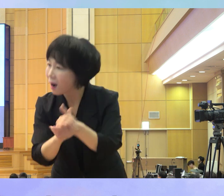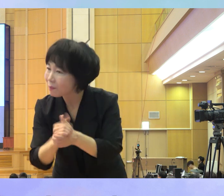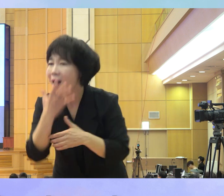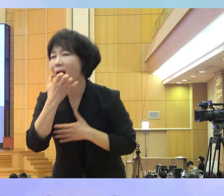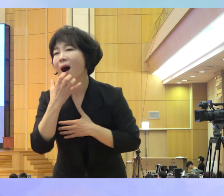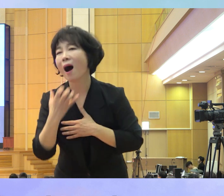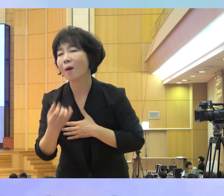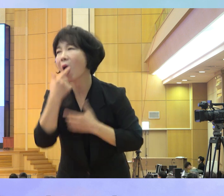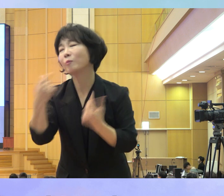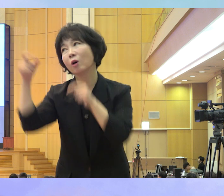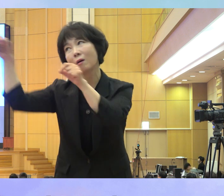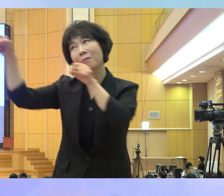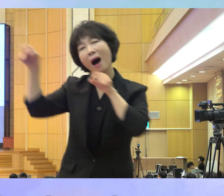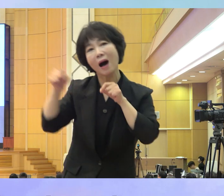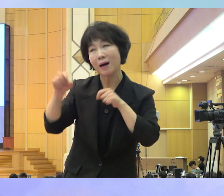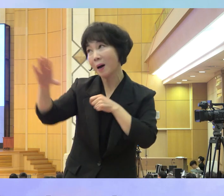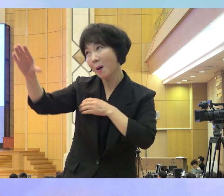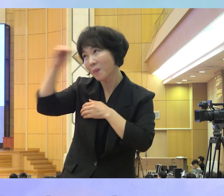함께 복 받잖아요.